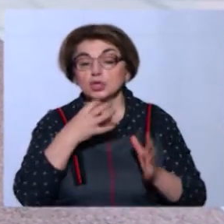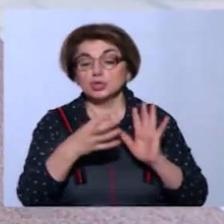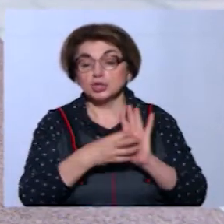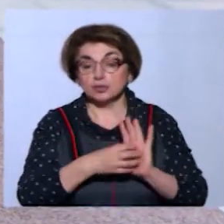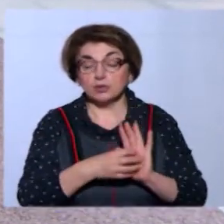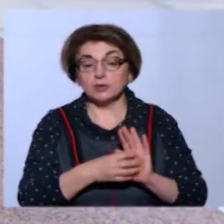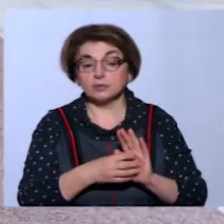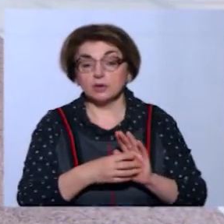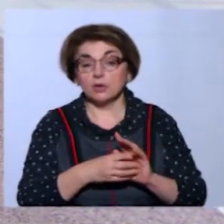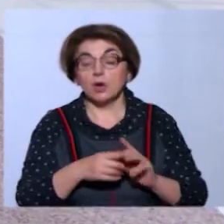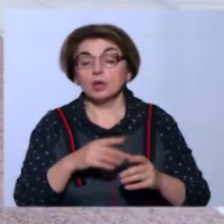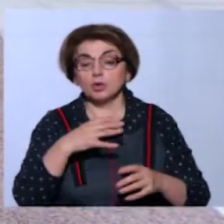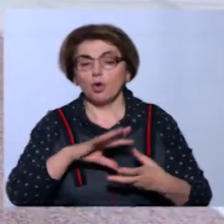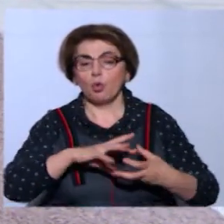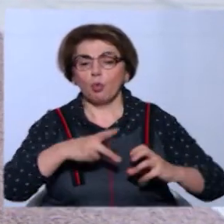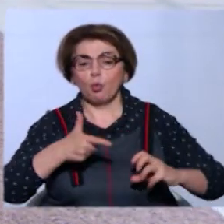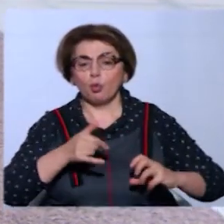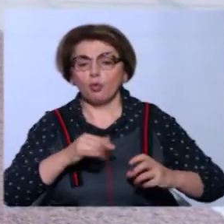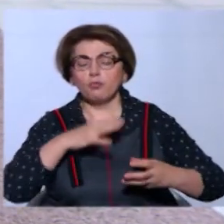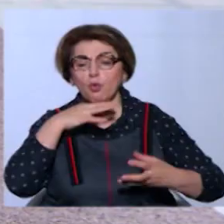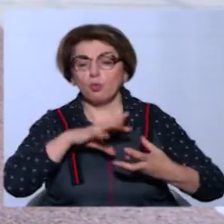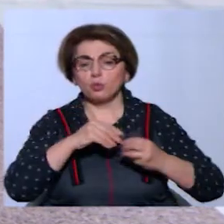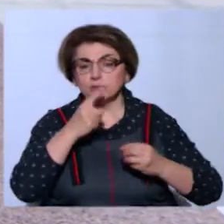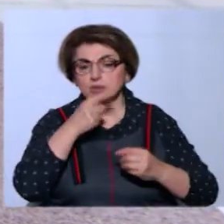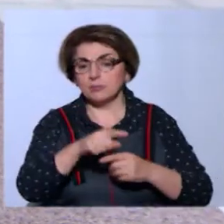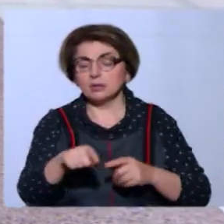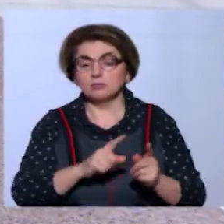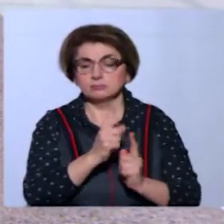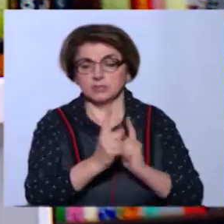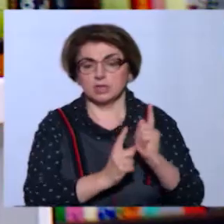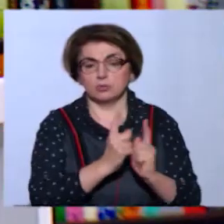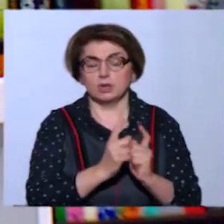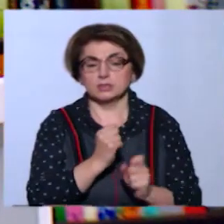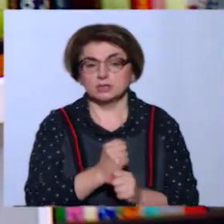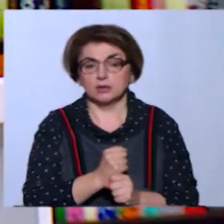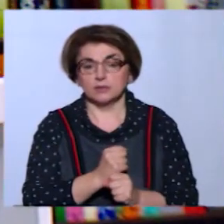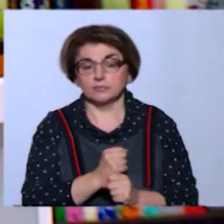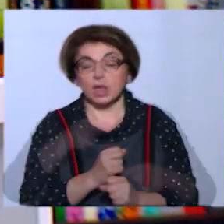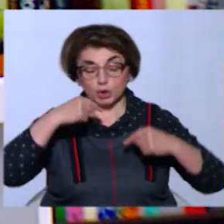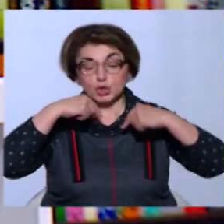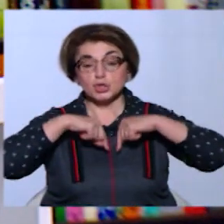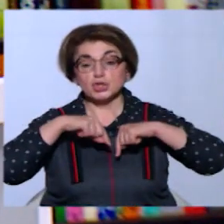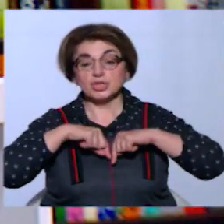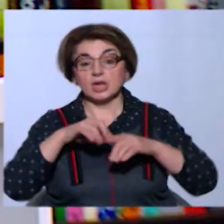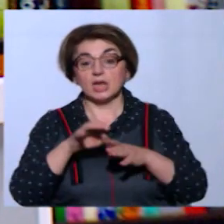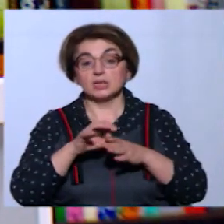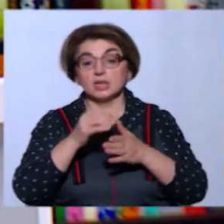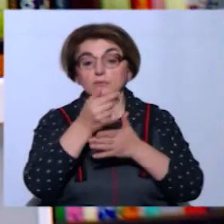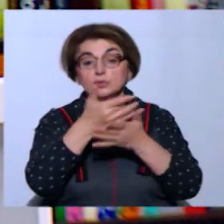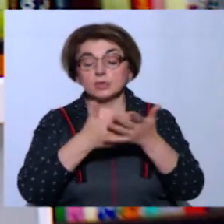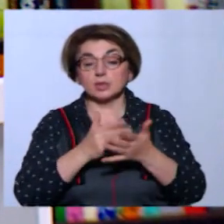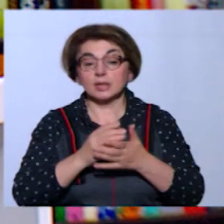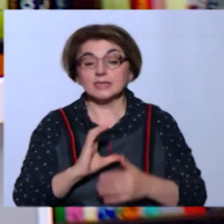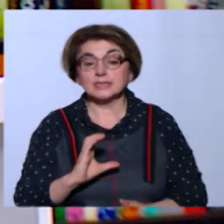ჯირკვლებს, გლუვკუნთებს და ახდენს მათ რეგულაციას. ავტონომიური ნერვული სისტემა იყოფა